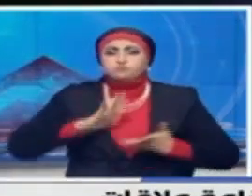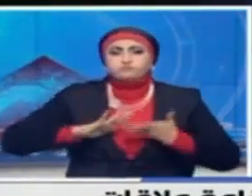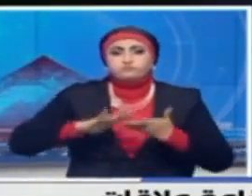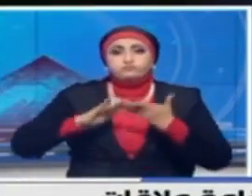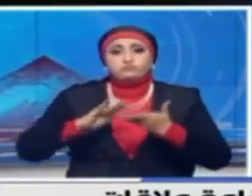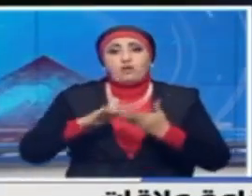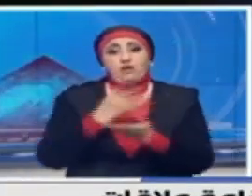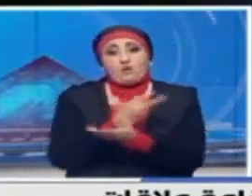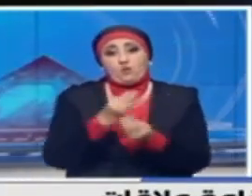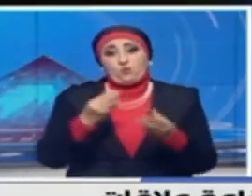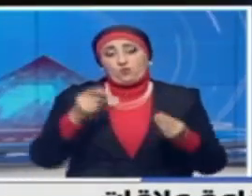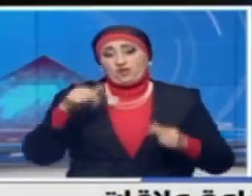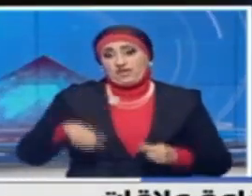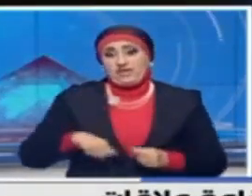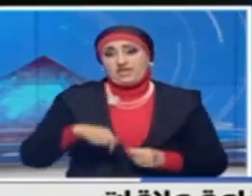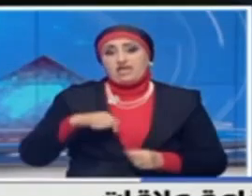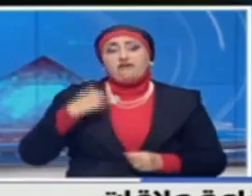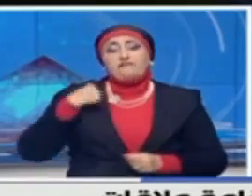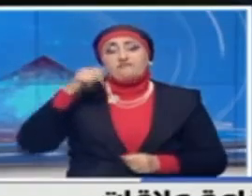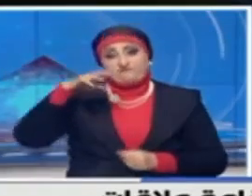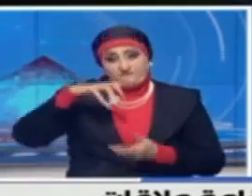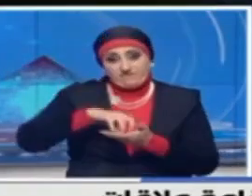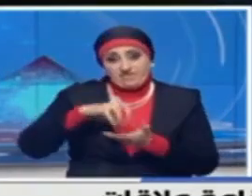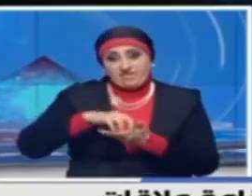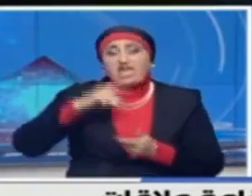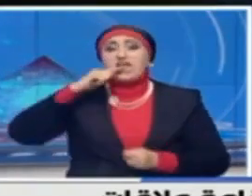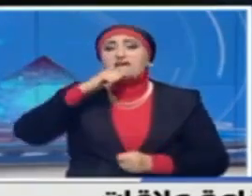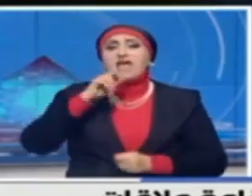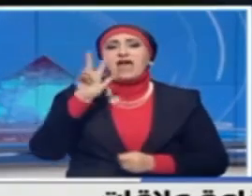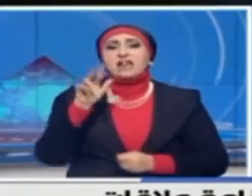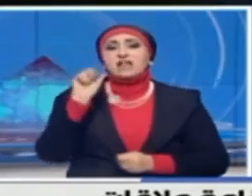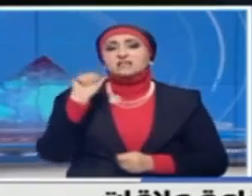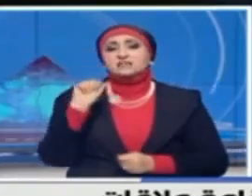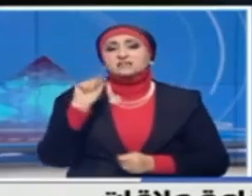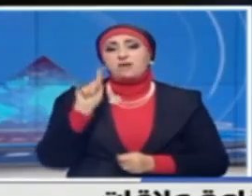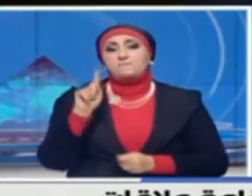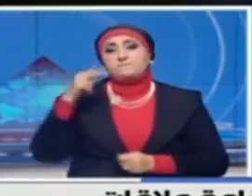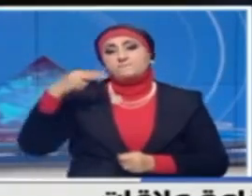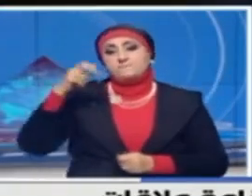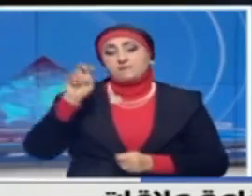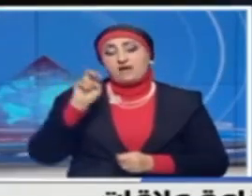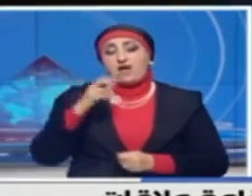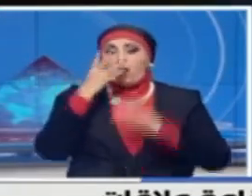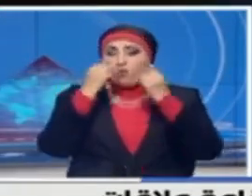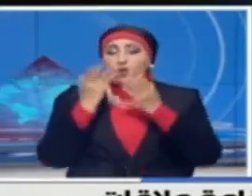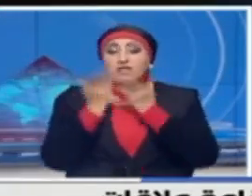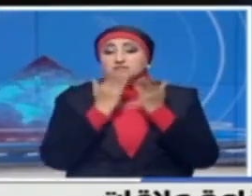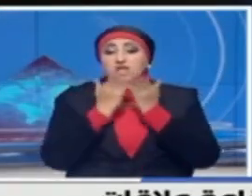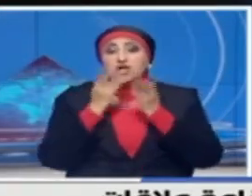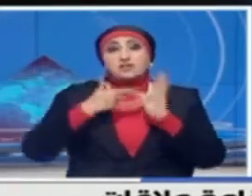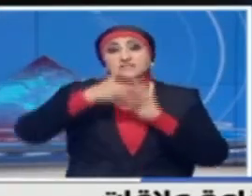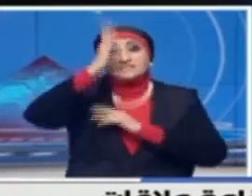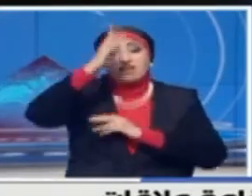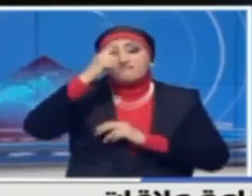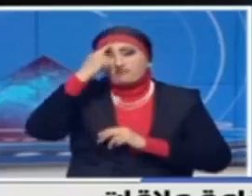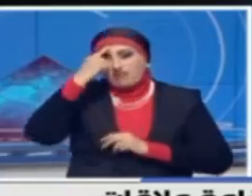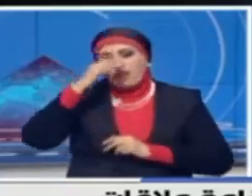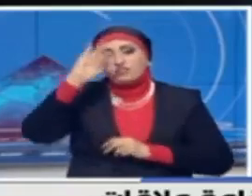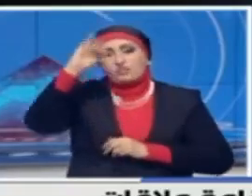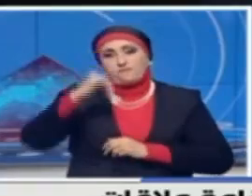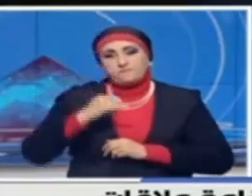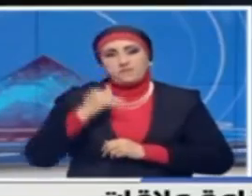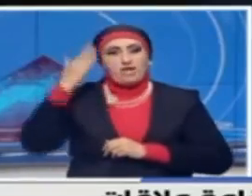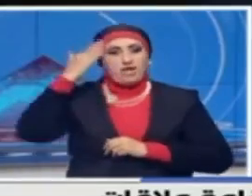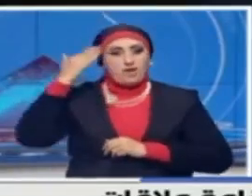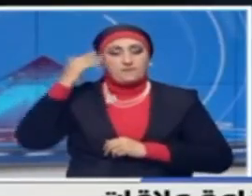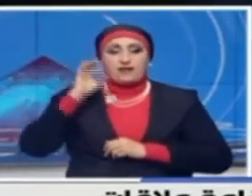في عندنا في منطقة الضبع عندنا حاجات كتير جدا الهند بتقدر توفرها كمنح دراسية للمصريين هنا للاهتمام القيادة السياسية في